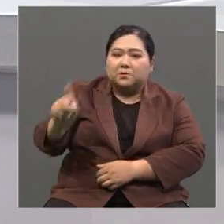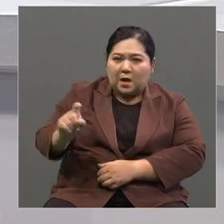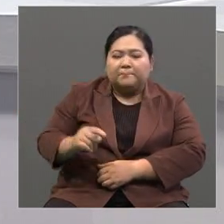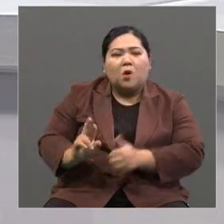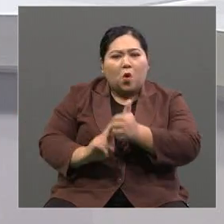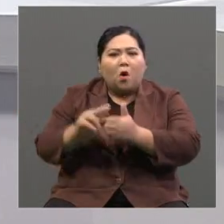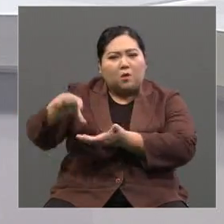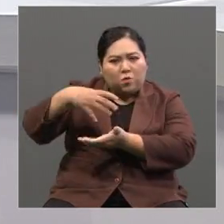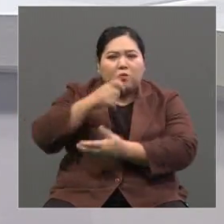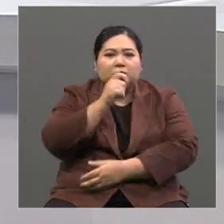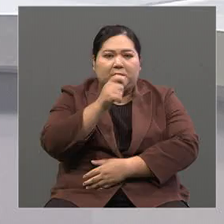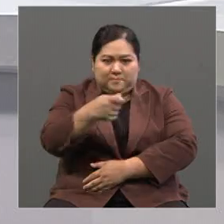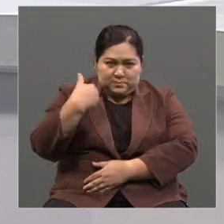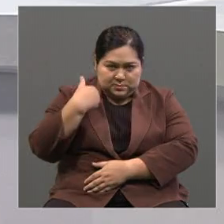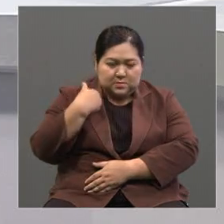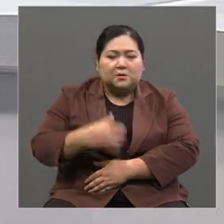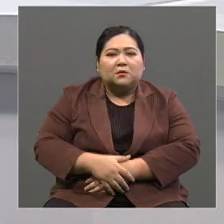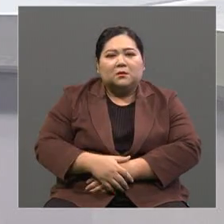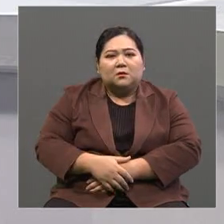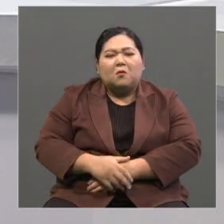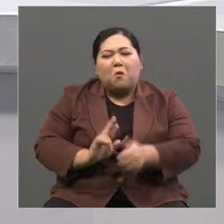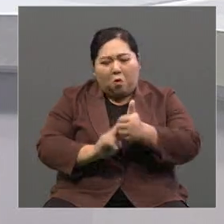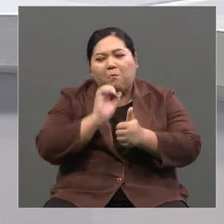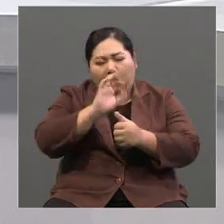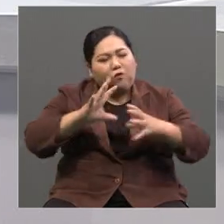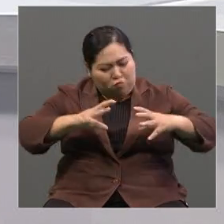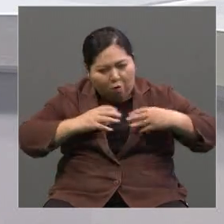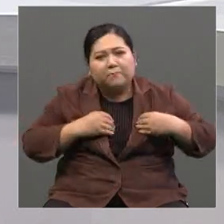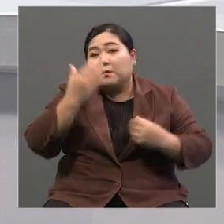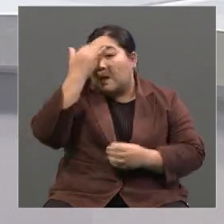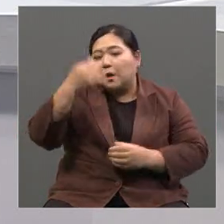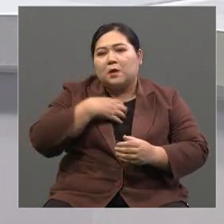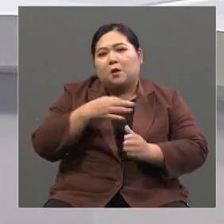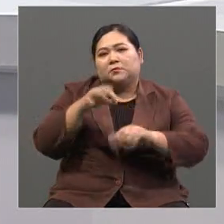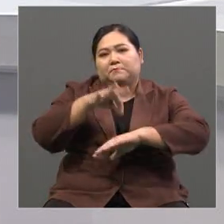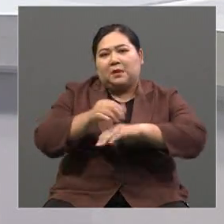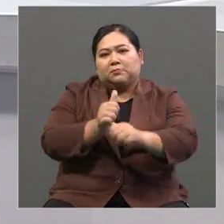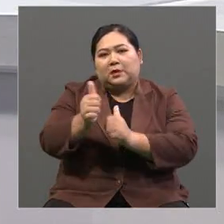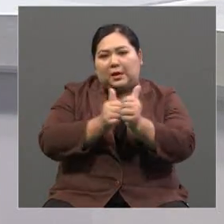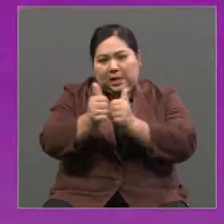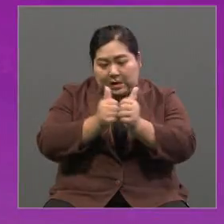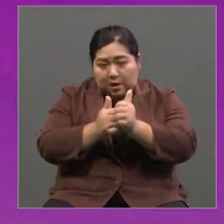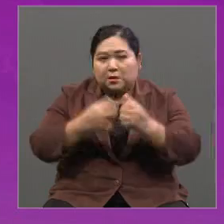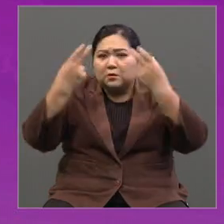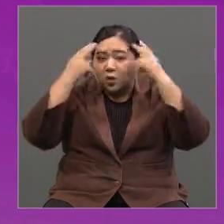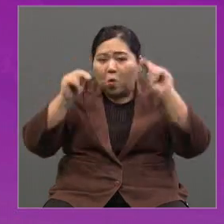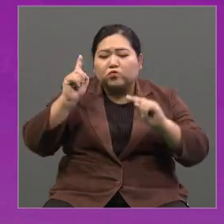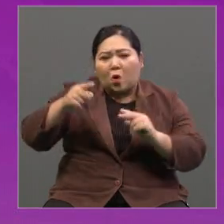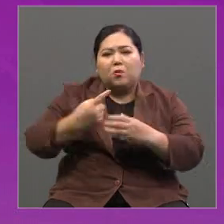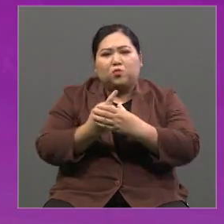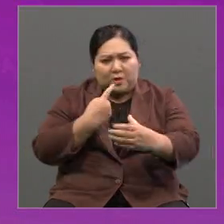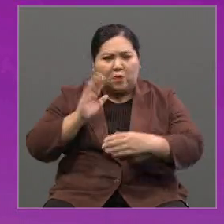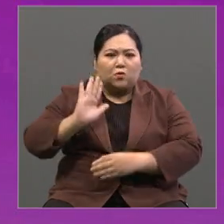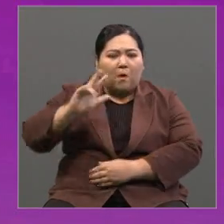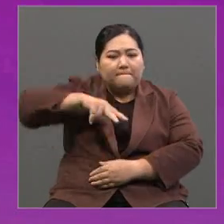าษณ์กับสื่อมวลชนก็ย้ำบอกนะคะว่ายอมทุกอย่างค่ะเพื่อให้แคนดิเดตนายกรัฐมนตรีมาจากในส่วนของพรรคเพื่อไทยนะคะแล้วก็พร้อม